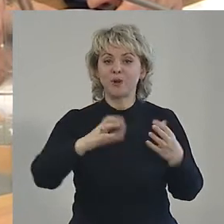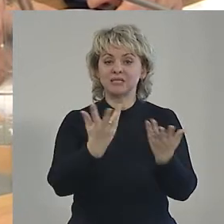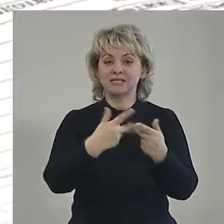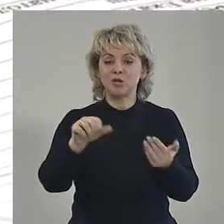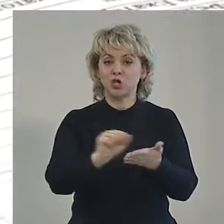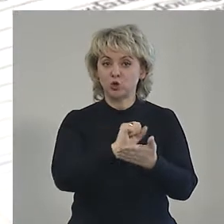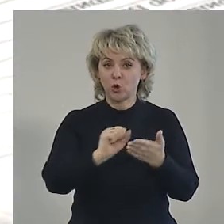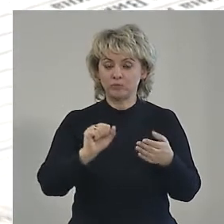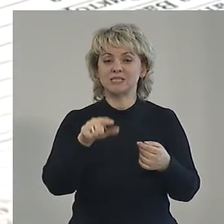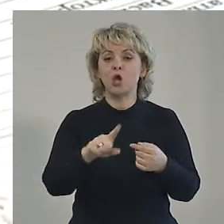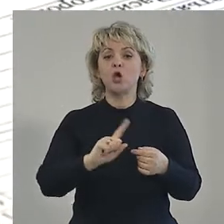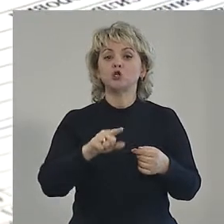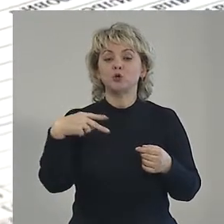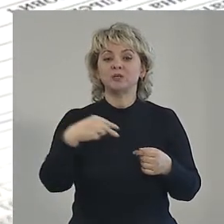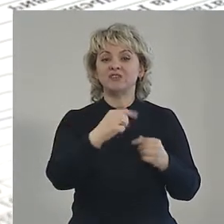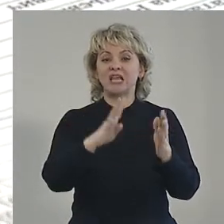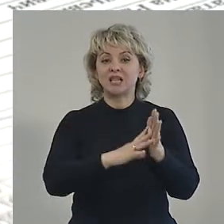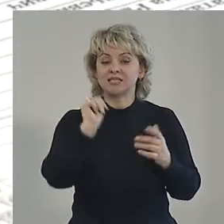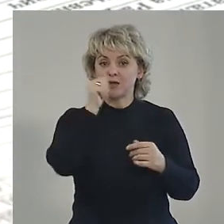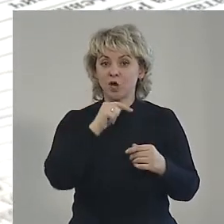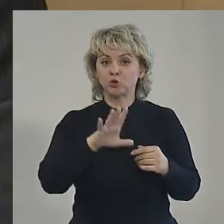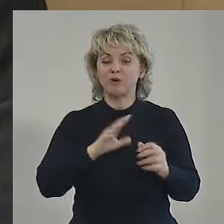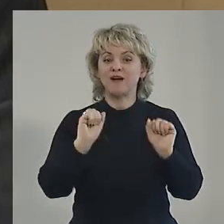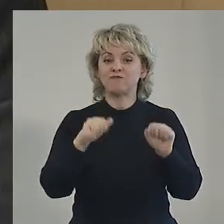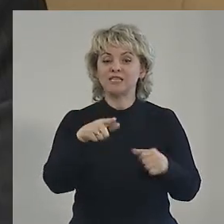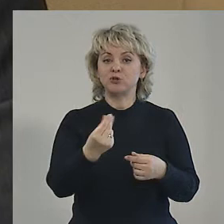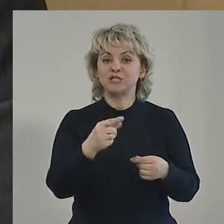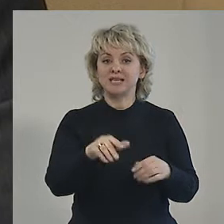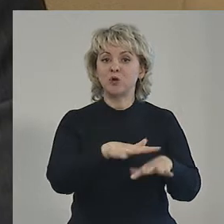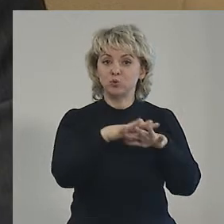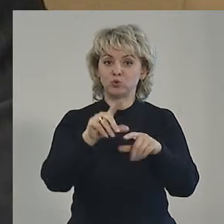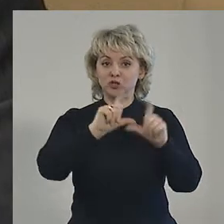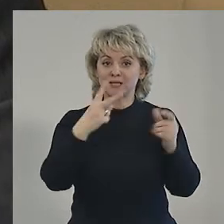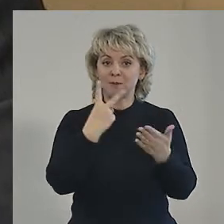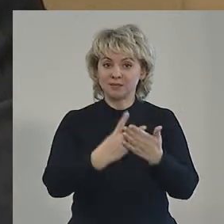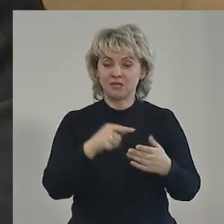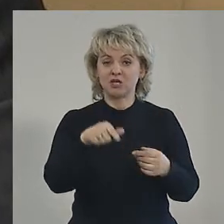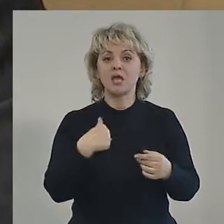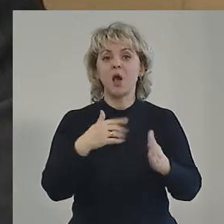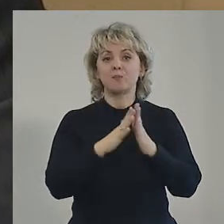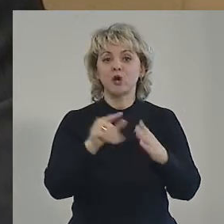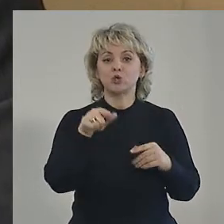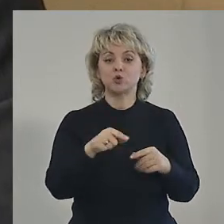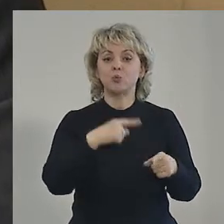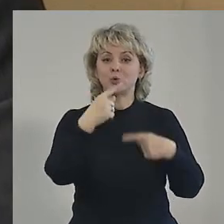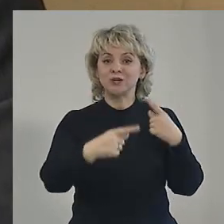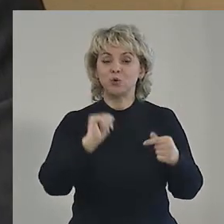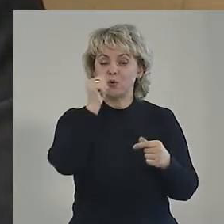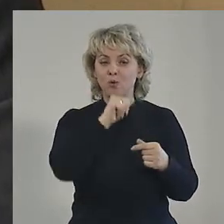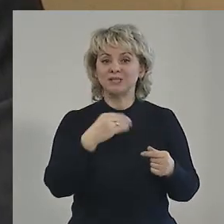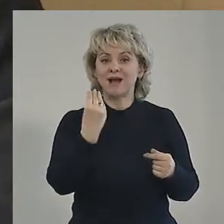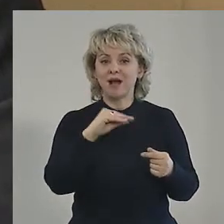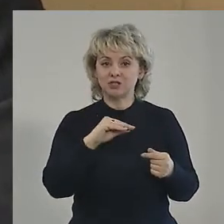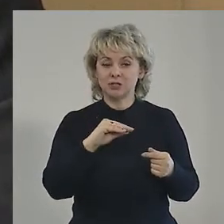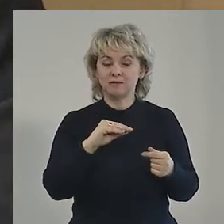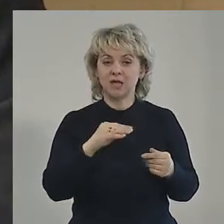проектно-сметной документацией, чтобы в 2019 была возможность деньги в бюджете предусмотреть. Я прошу вас по текущему году